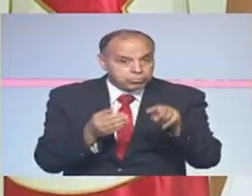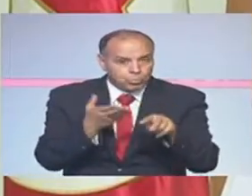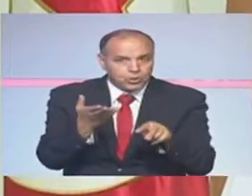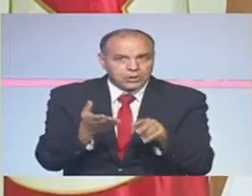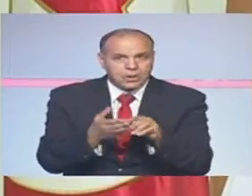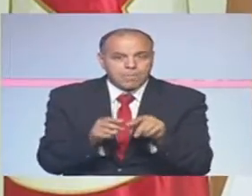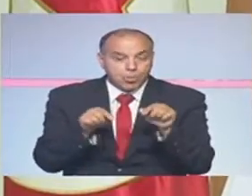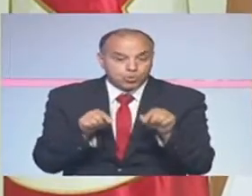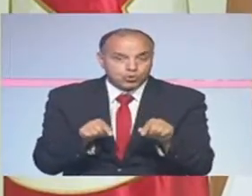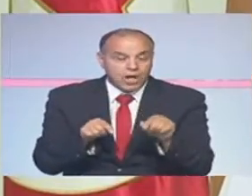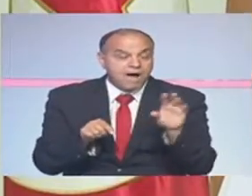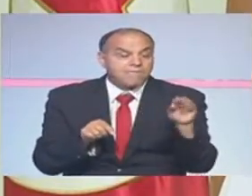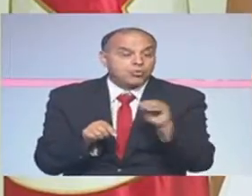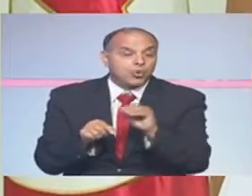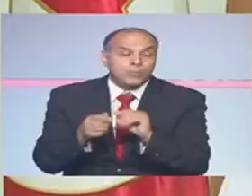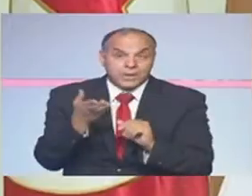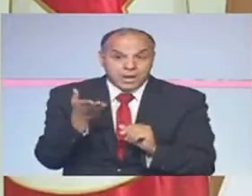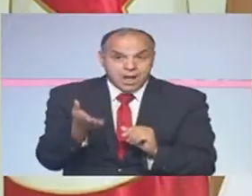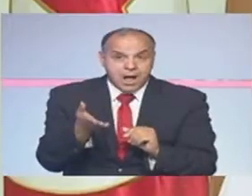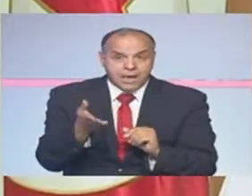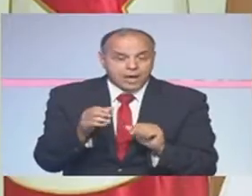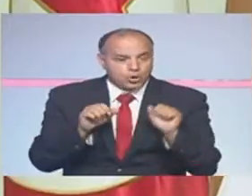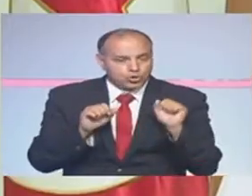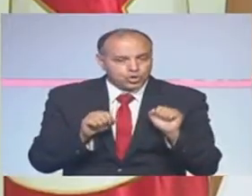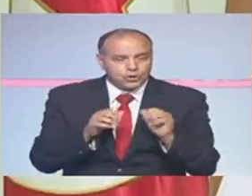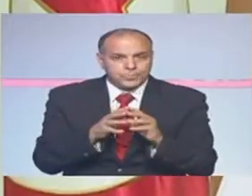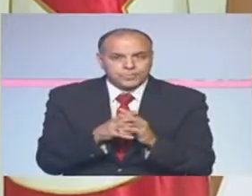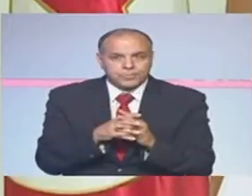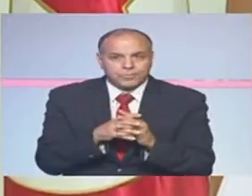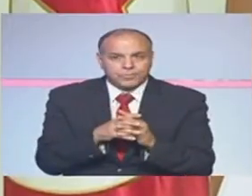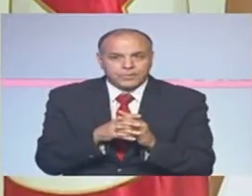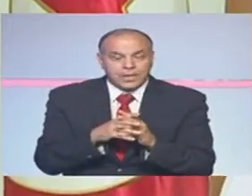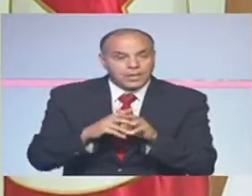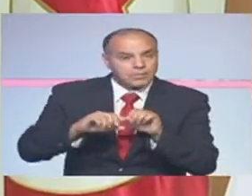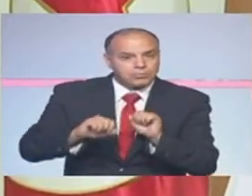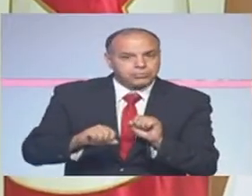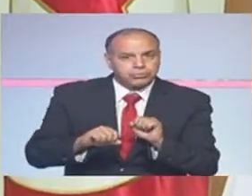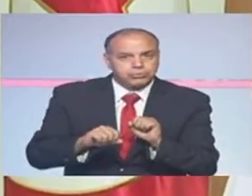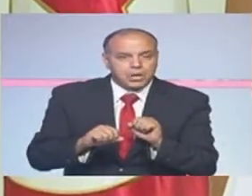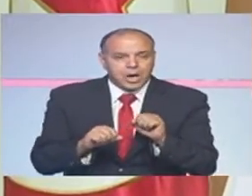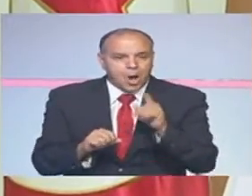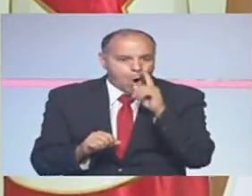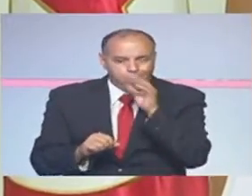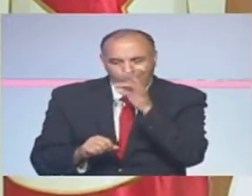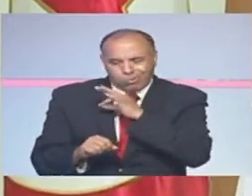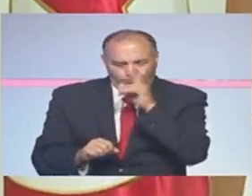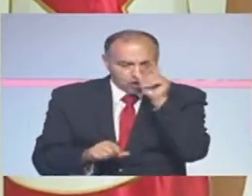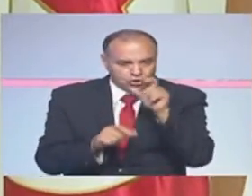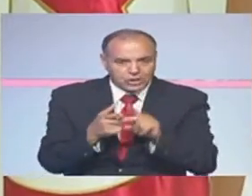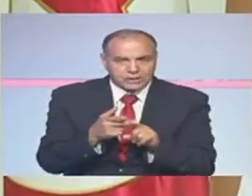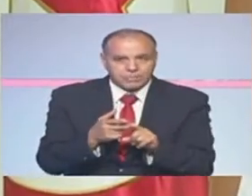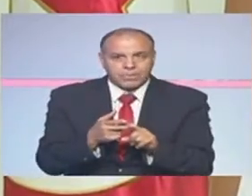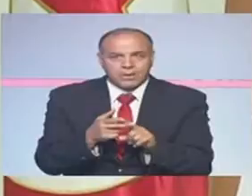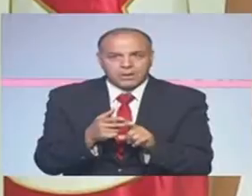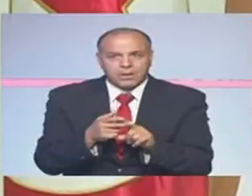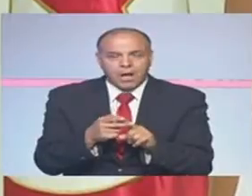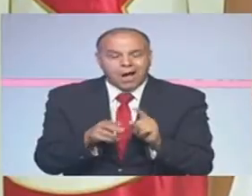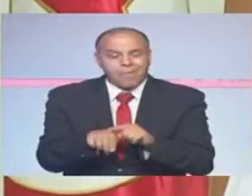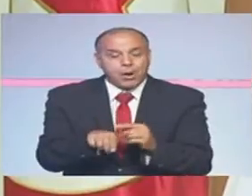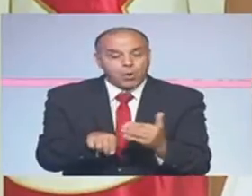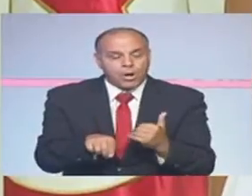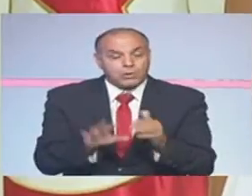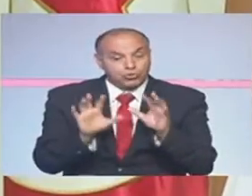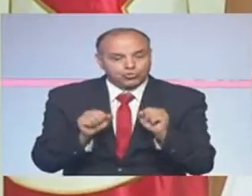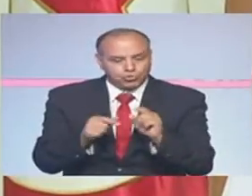الموجوده في السوق وليست ما كان ميناء التصدي للممارسات الاحتكاريه بصفه استباقيه